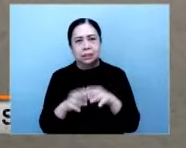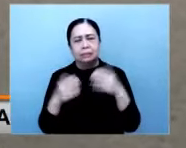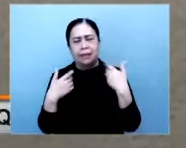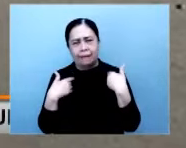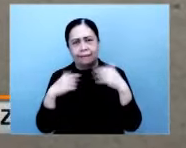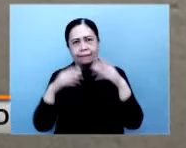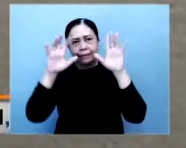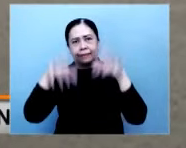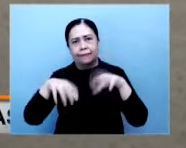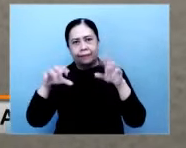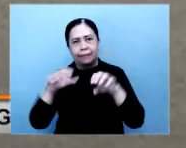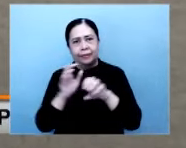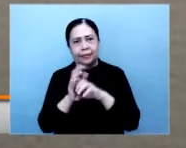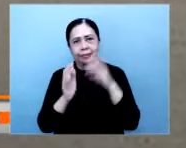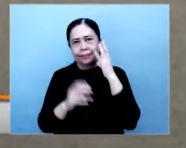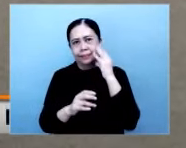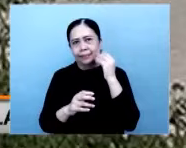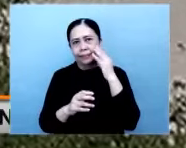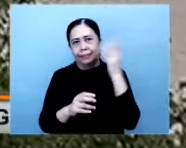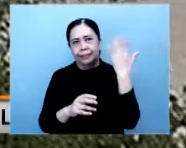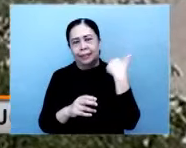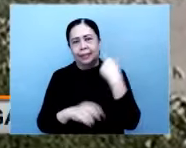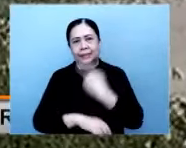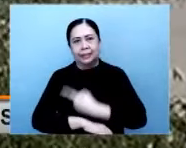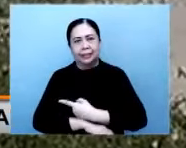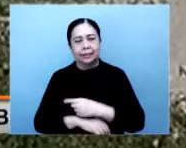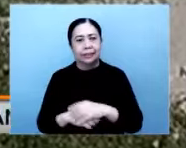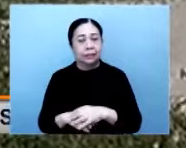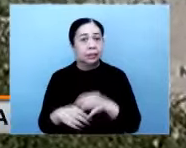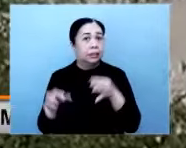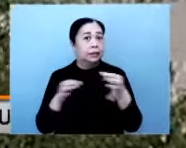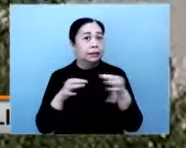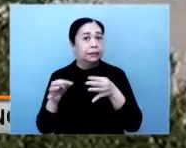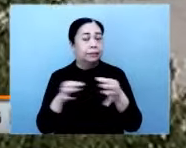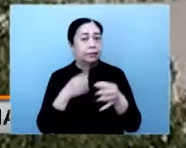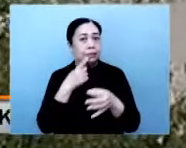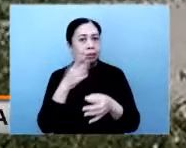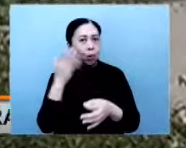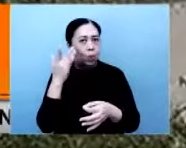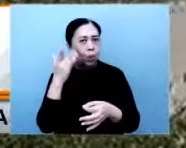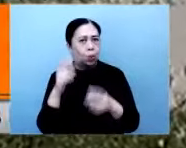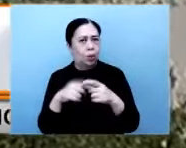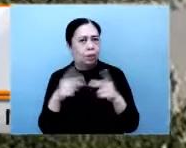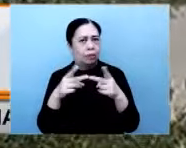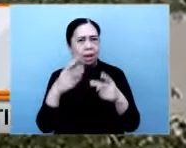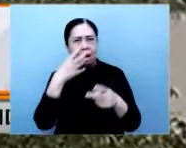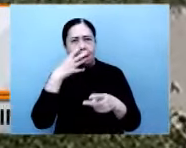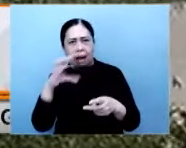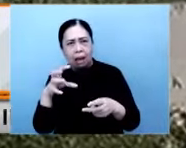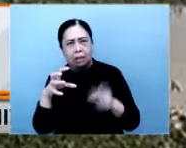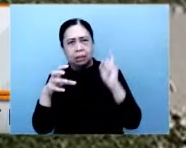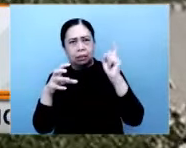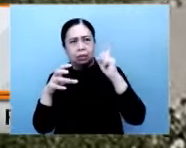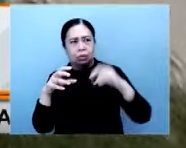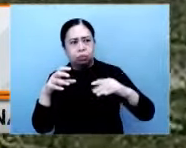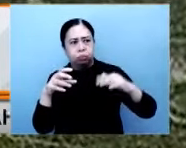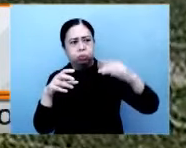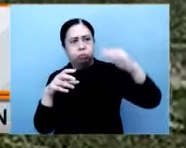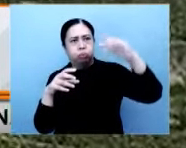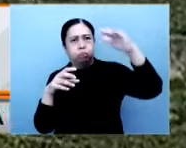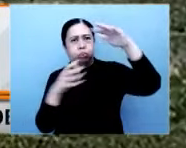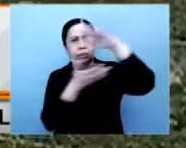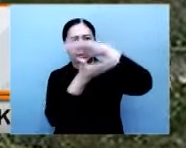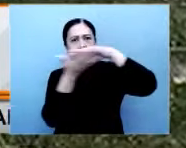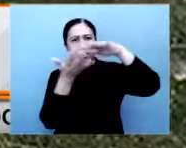lugar gaya ng naranasan nitong nagdaang mga araw. Paliwanag ng PAG-ASA, dala ito ng sobrang init kaya mabilis umakyat ang tubig sa mga ulap.